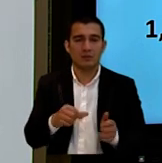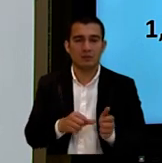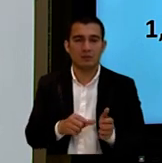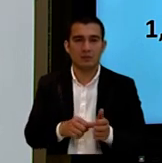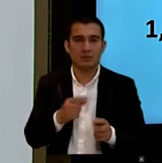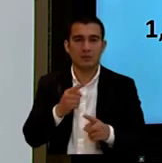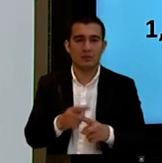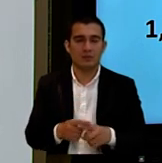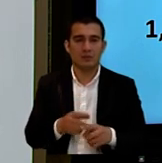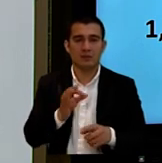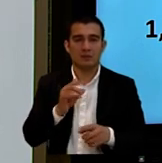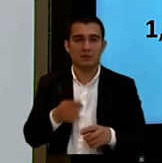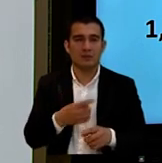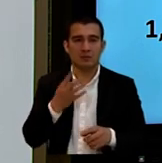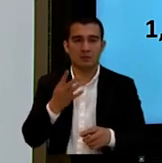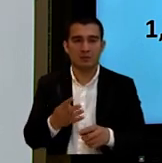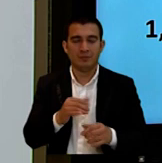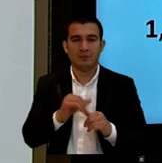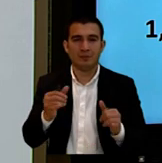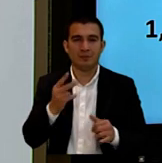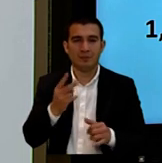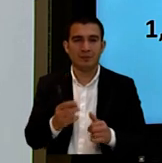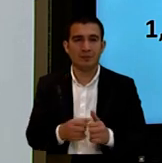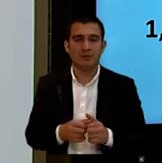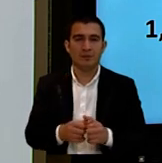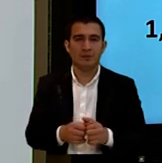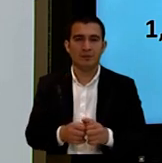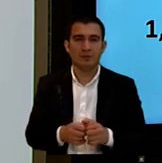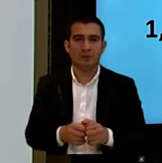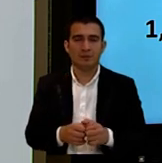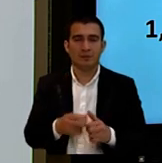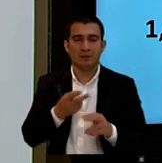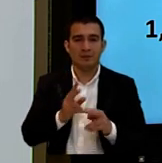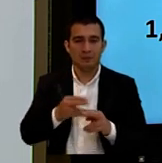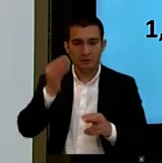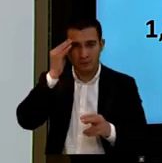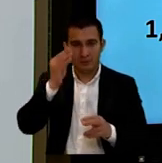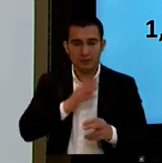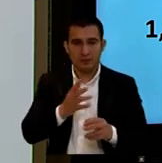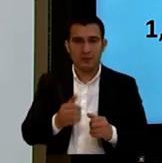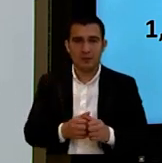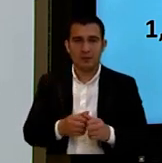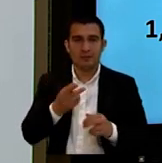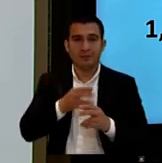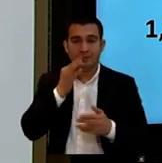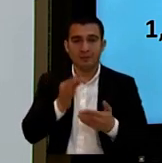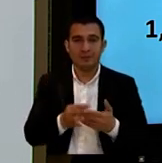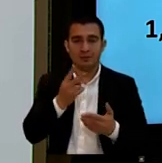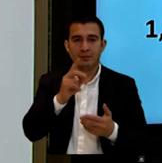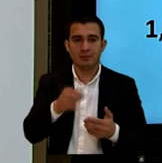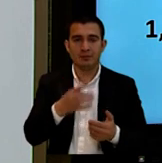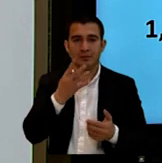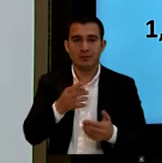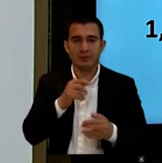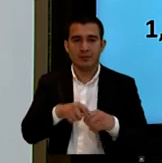1.6 qo'shuv 0.4 ko'paytirilgan 2 ifoda hosil bo'ladi va javobimiz